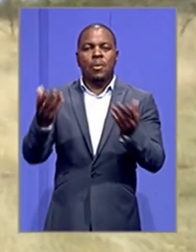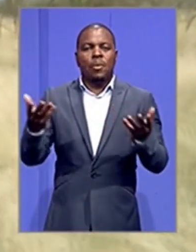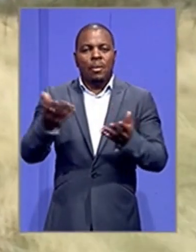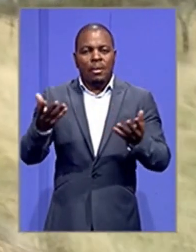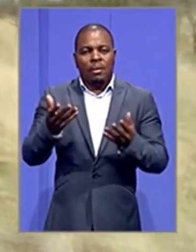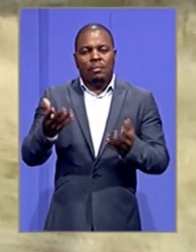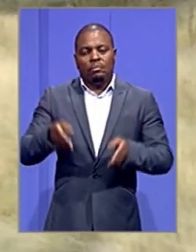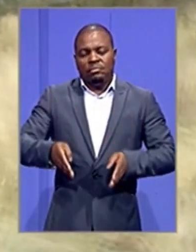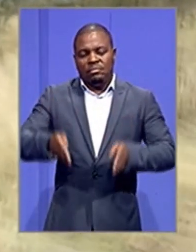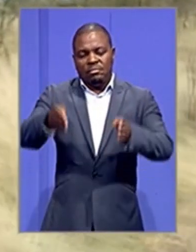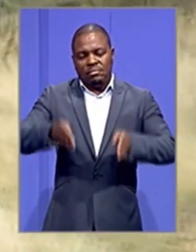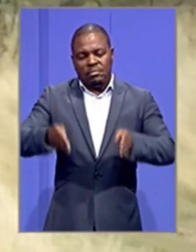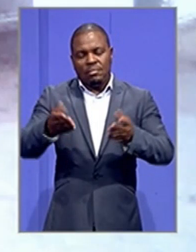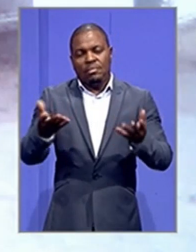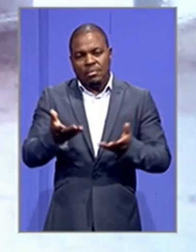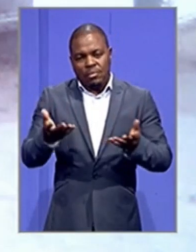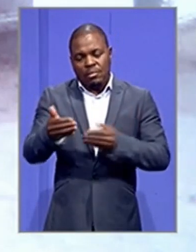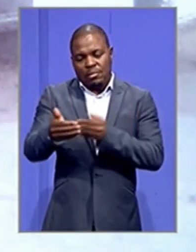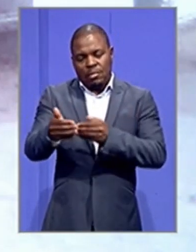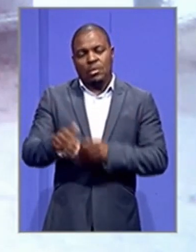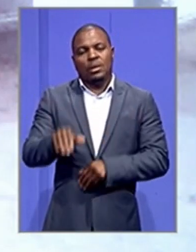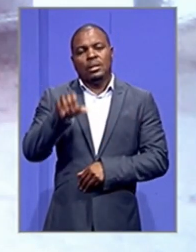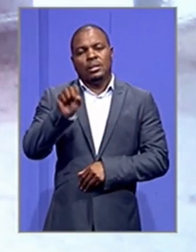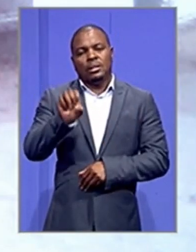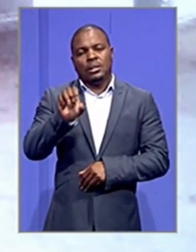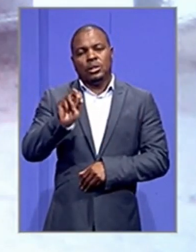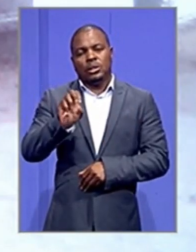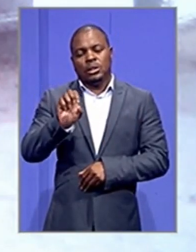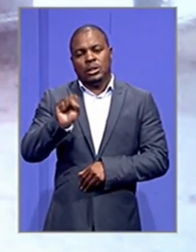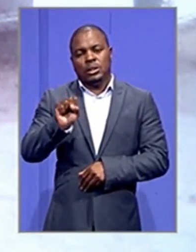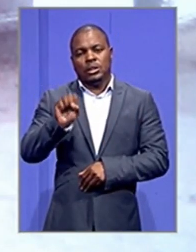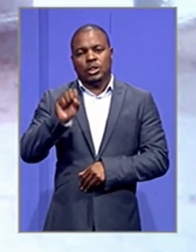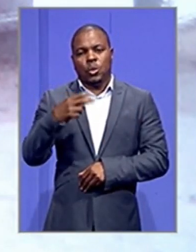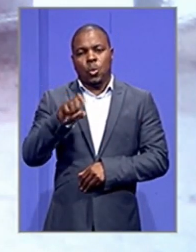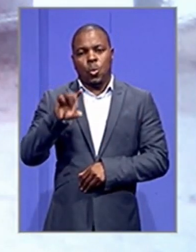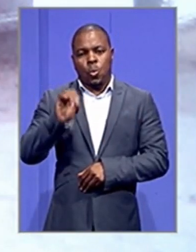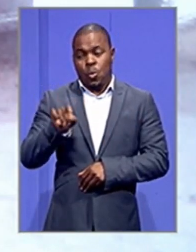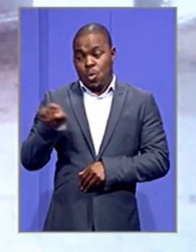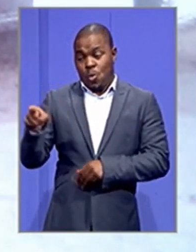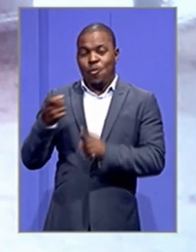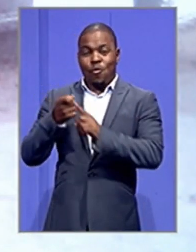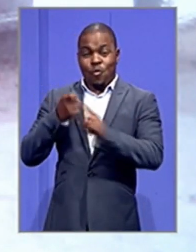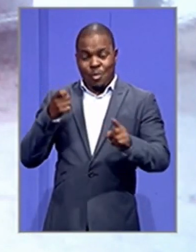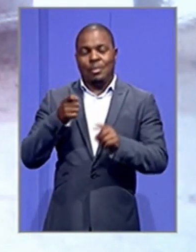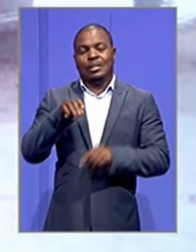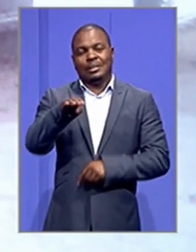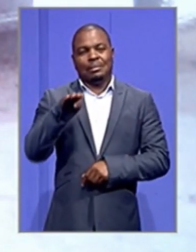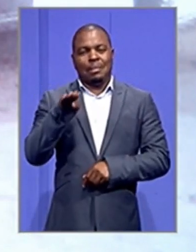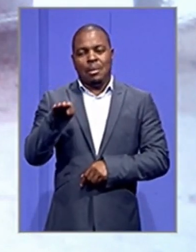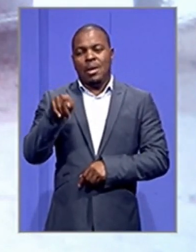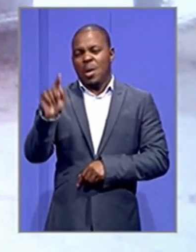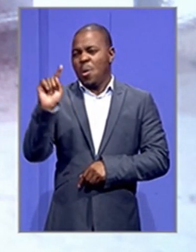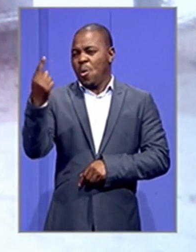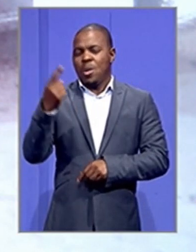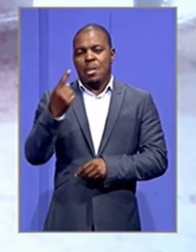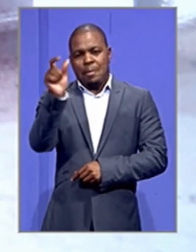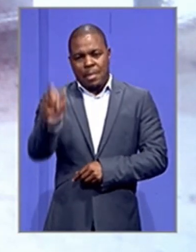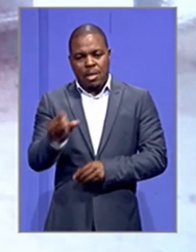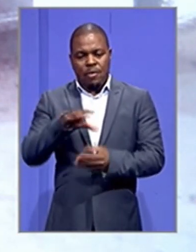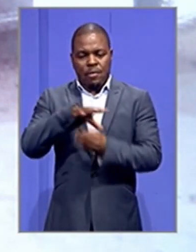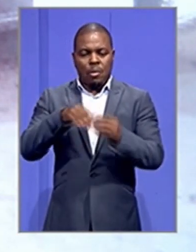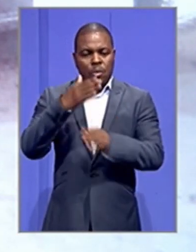ka ntlenyana ga Polokwane. Gumbo yo e bego e le modudi wa Zimbabwe e be e le yena yo a šomago ka lapeng la gagwe gomme o tlogela bana